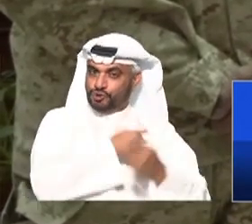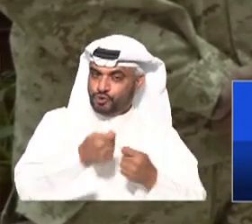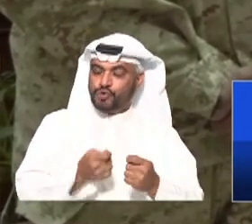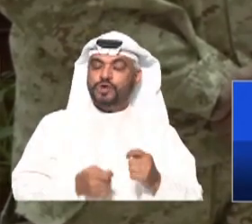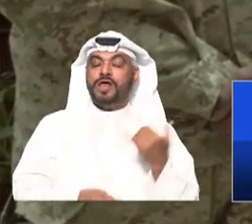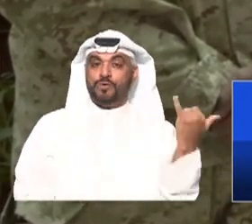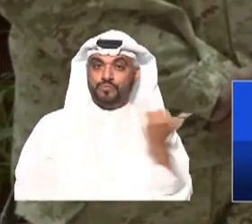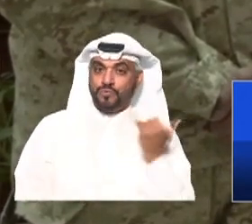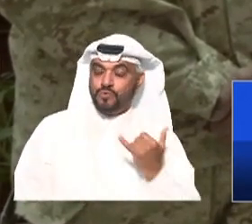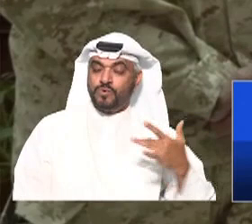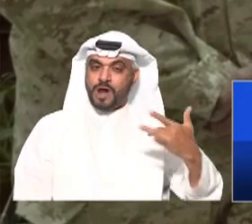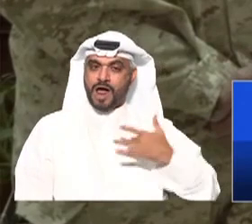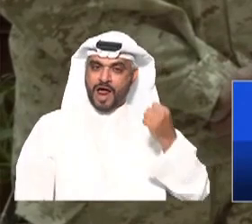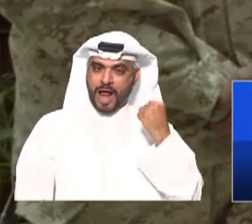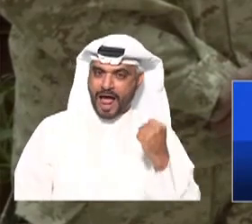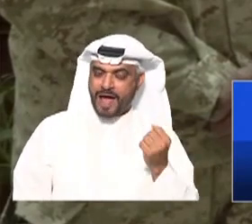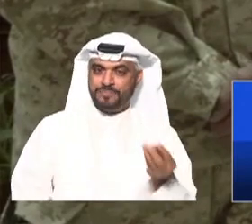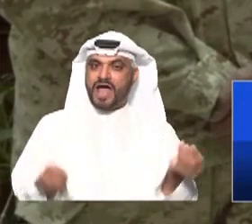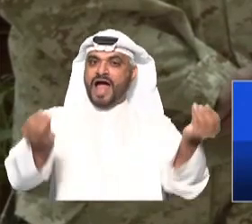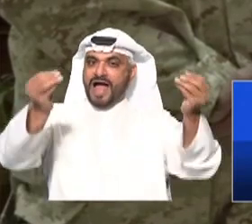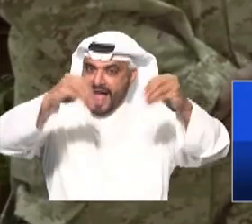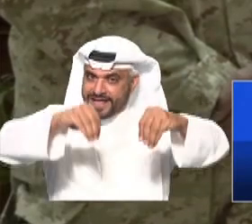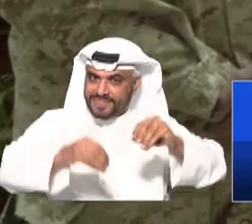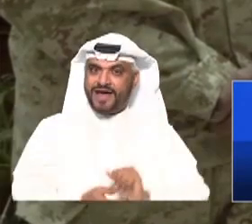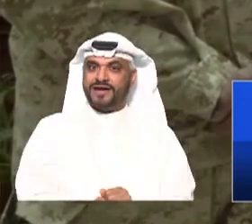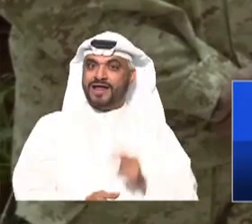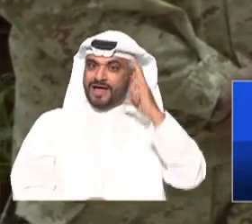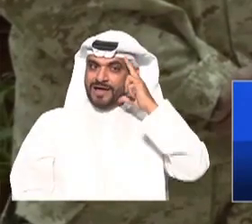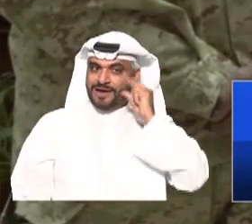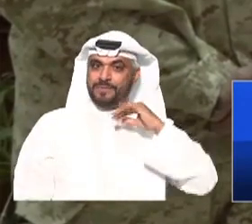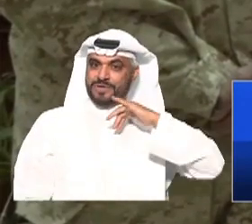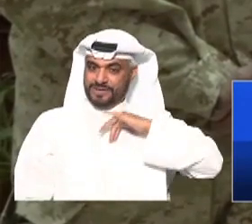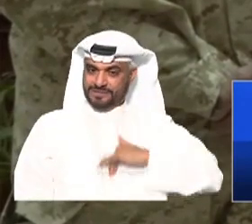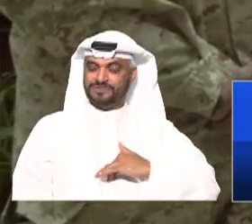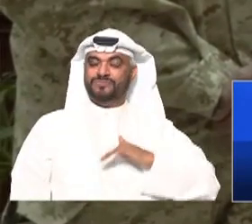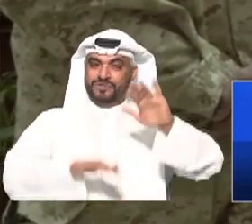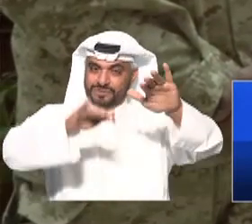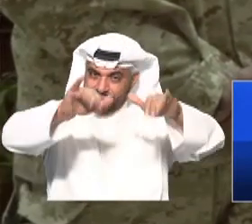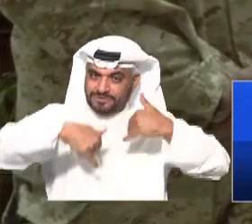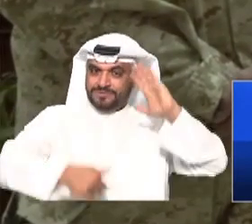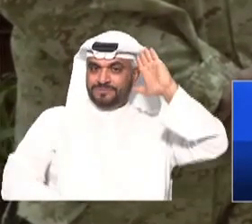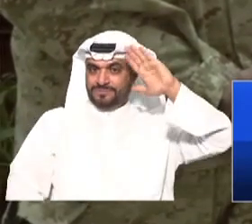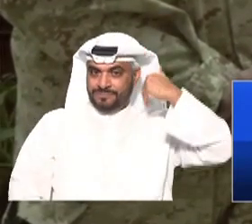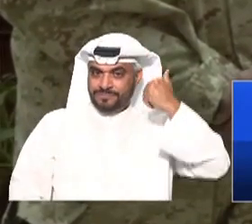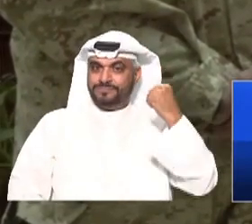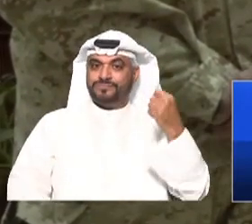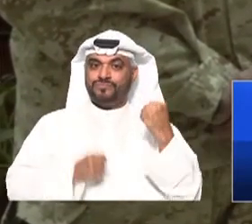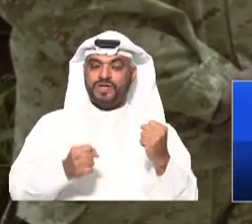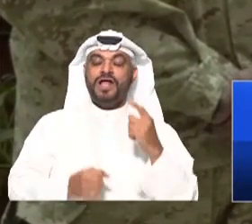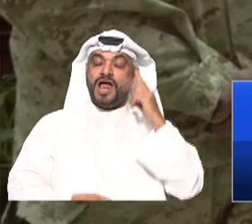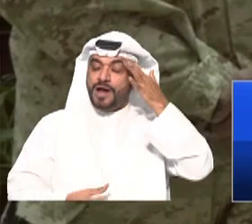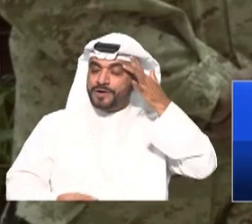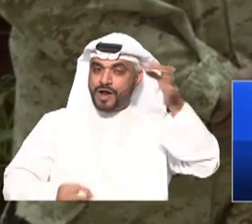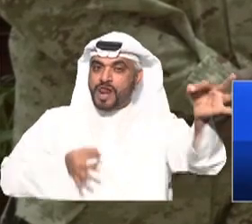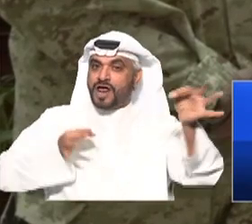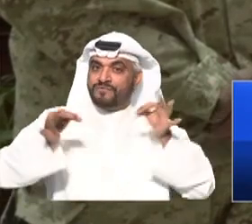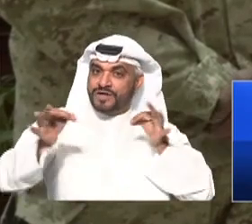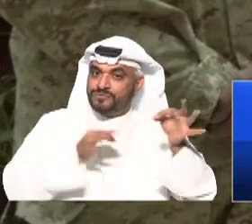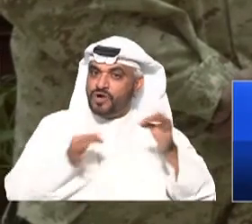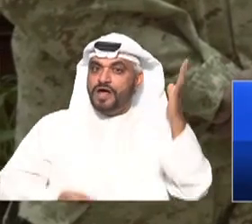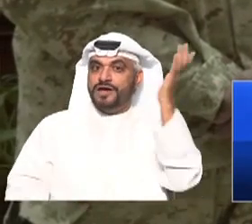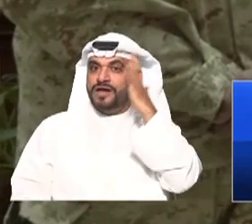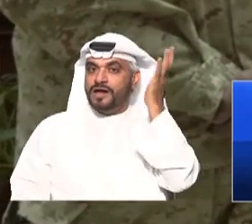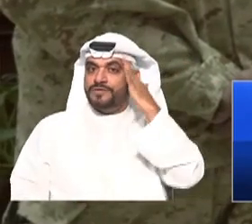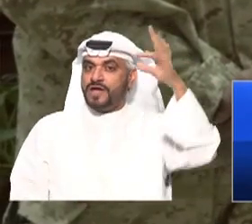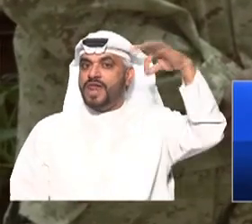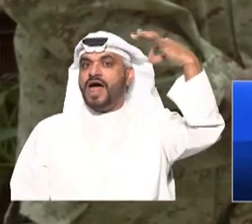أكثر من احتياجنا إلى العضلات. نحن عندنا اليوم